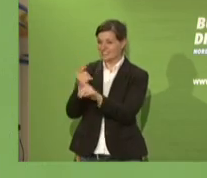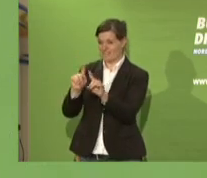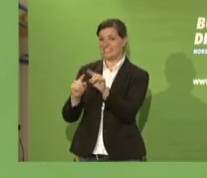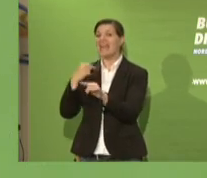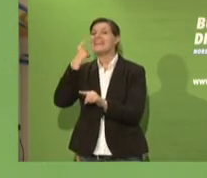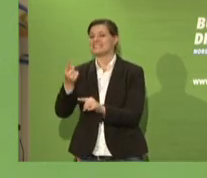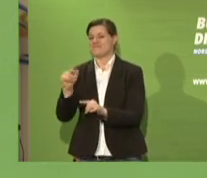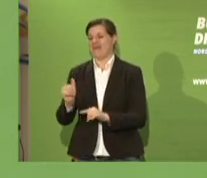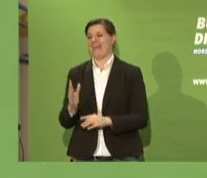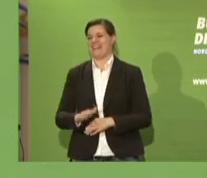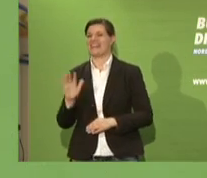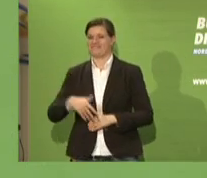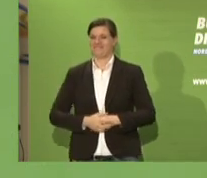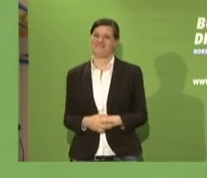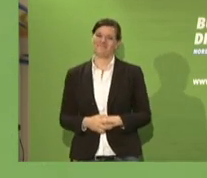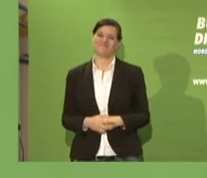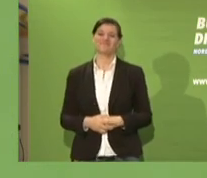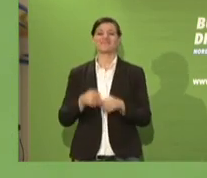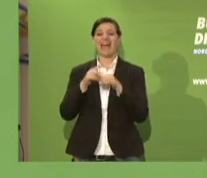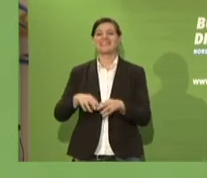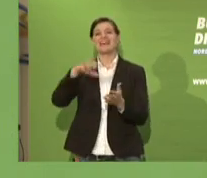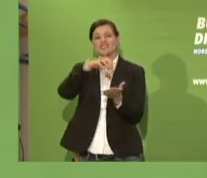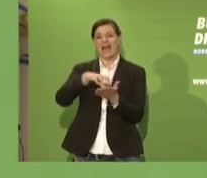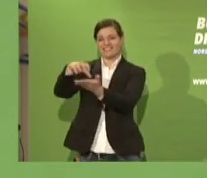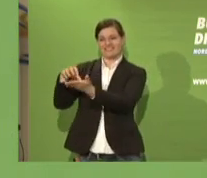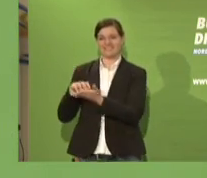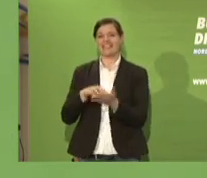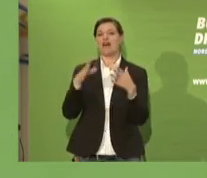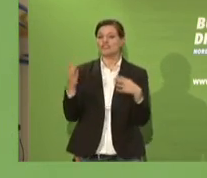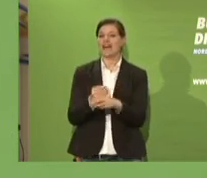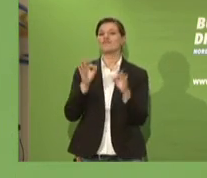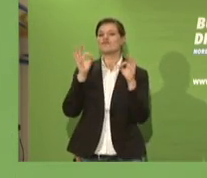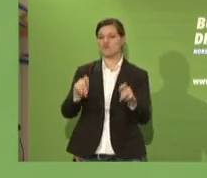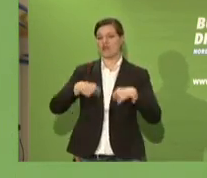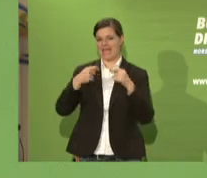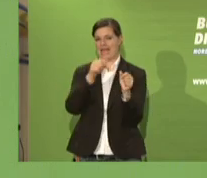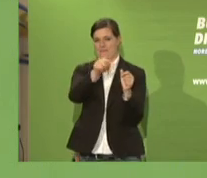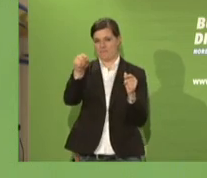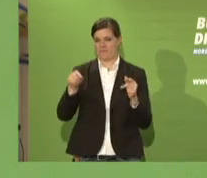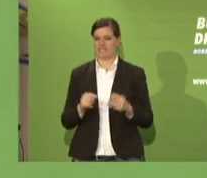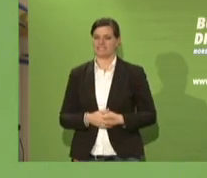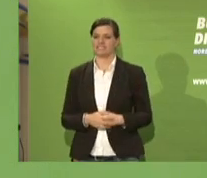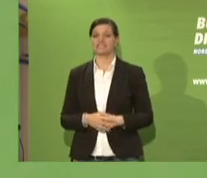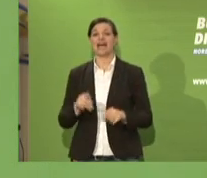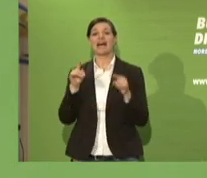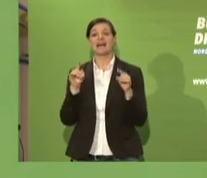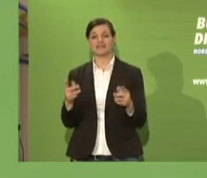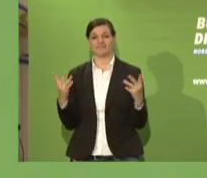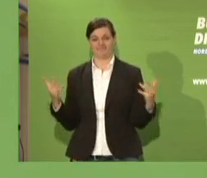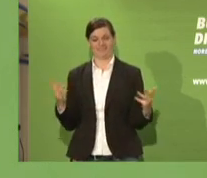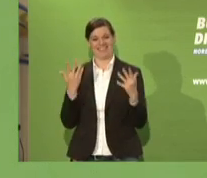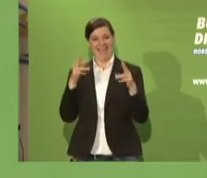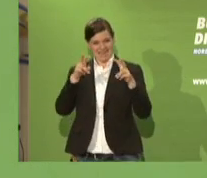Mal. Andere städtische Hochburgen konnten wir auch gut halten, aber auch, und das ist das Besondere an der